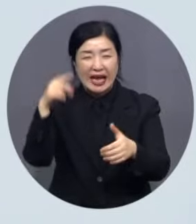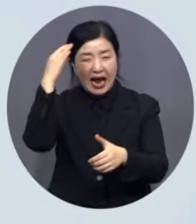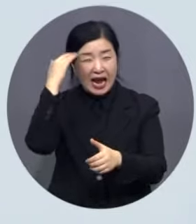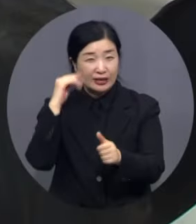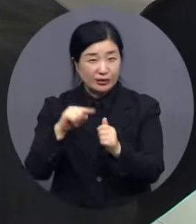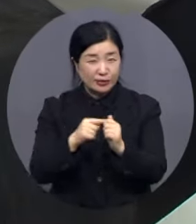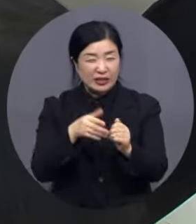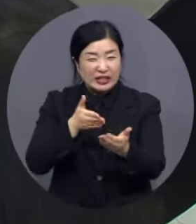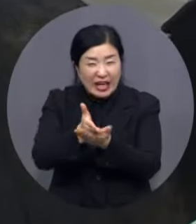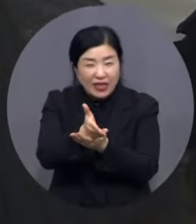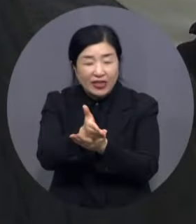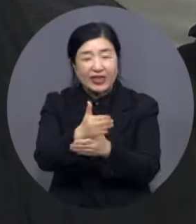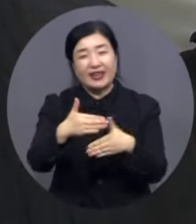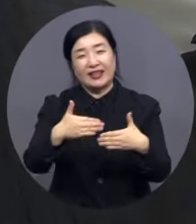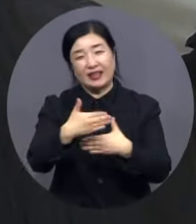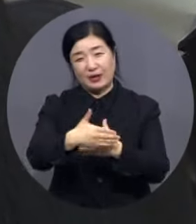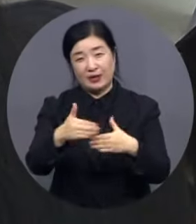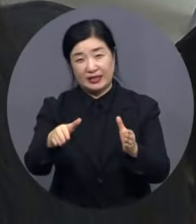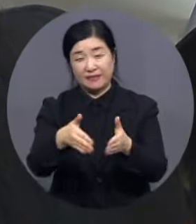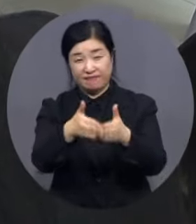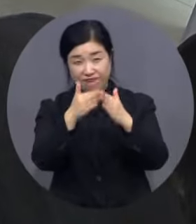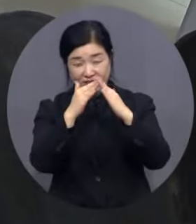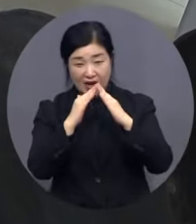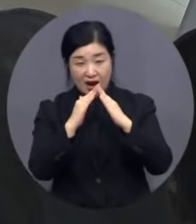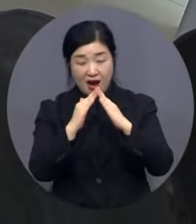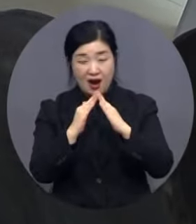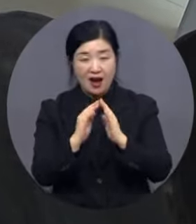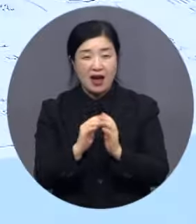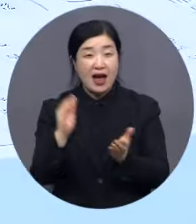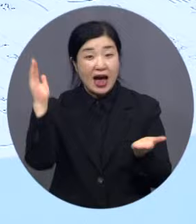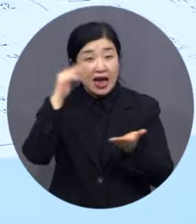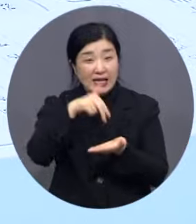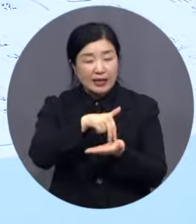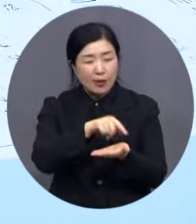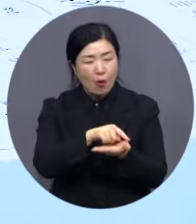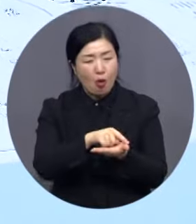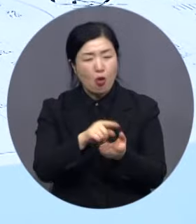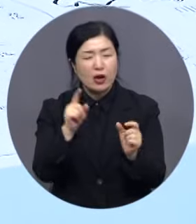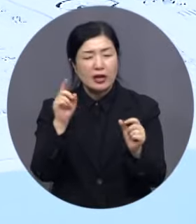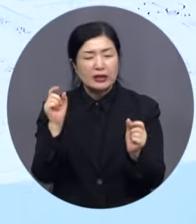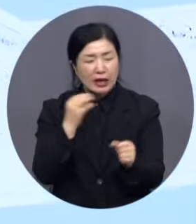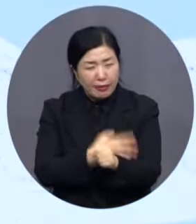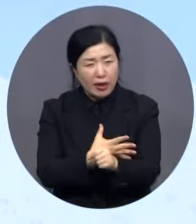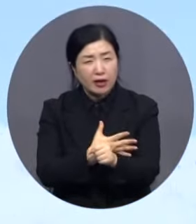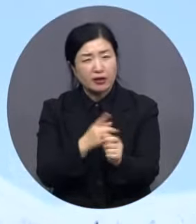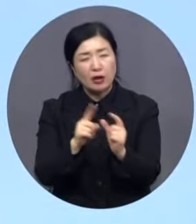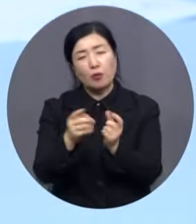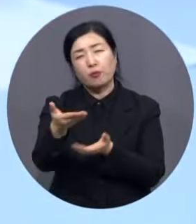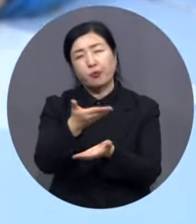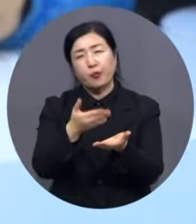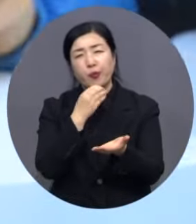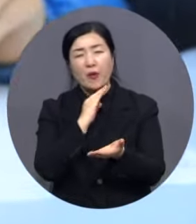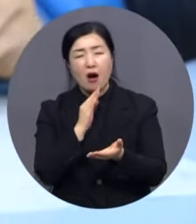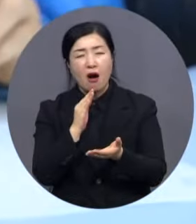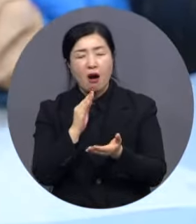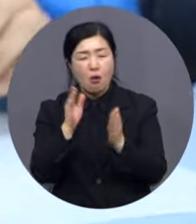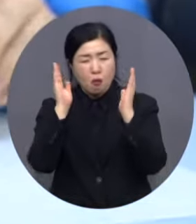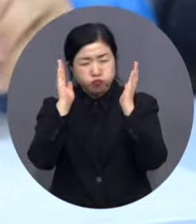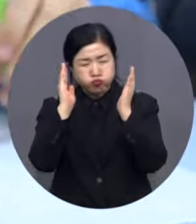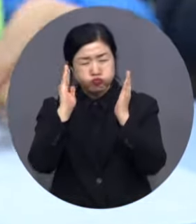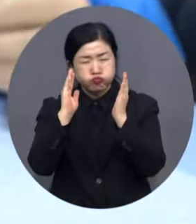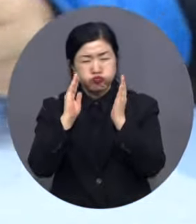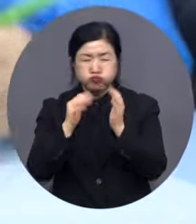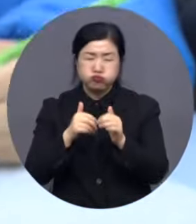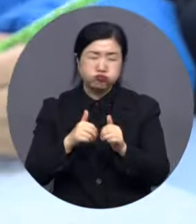수업입니다. 다문화 가정 학생들의 경우 간단한 대화는 가능하지만 학교 수업 내용은 잘 따라가지 못하는